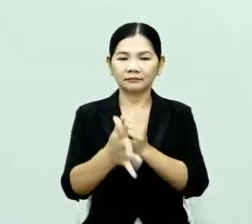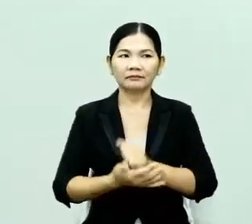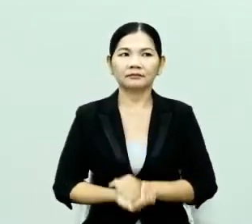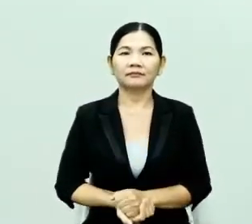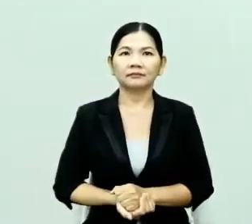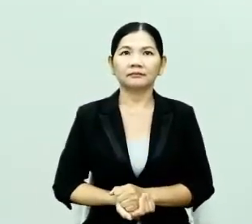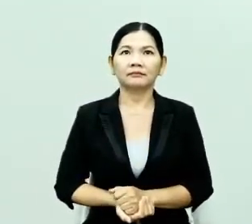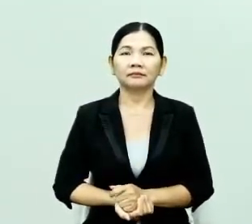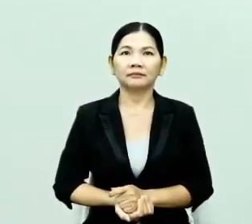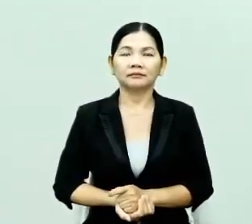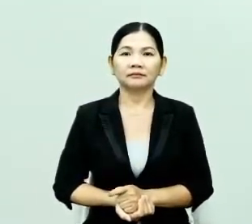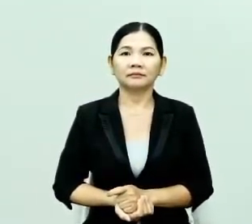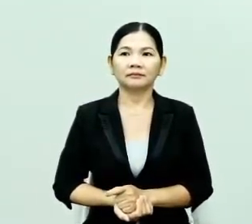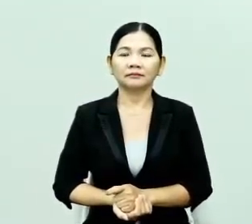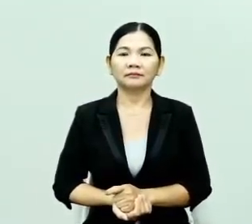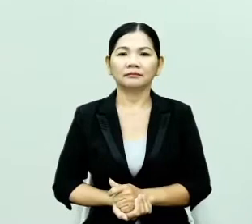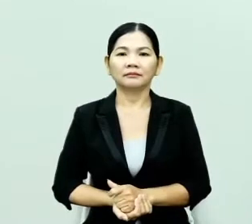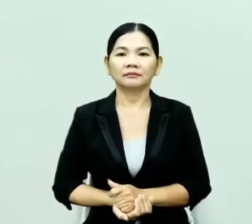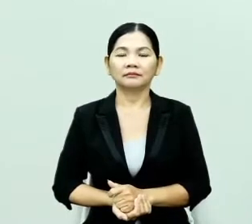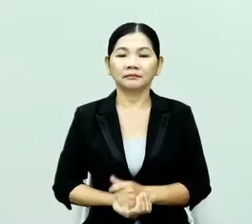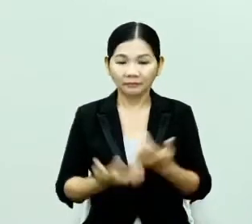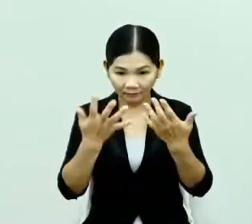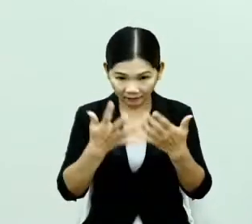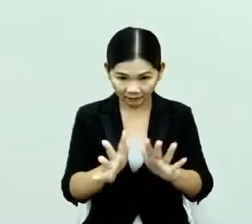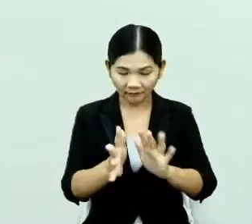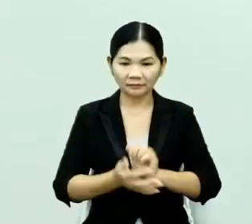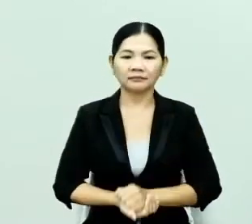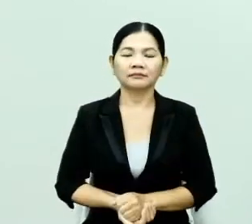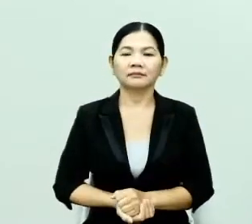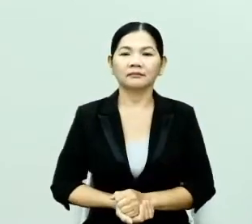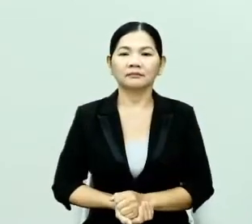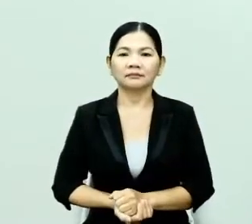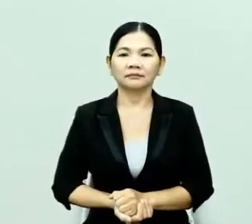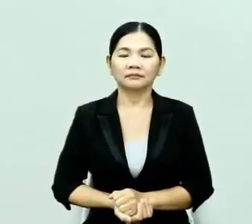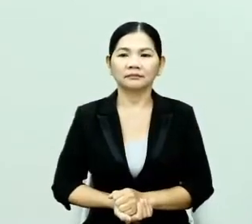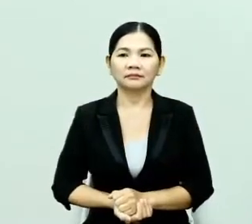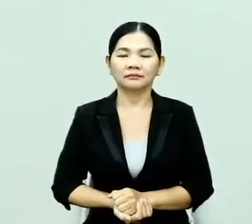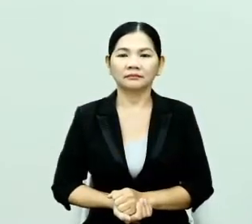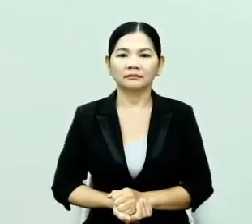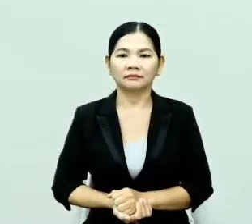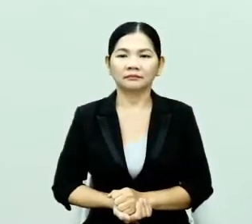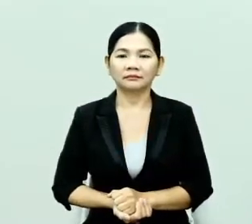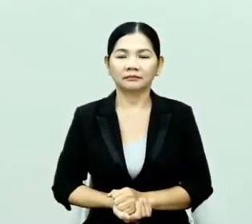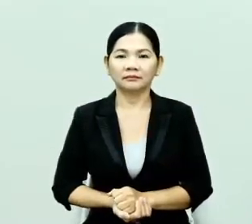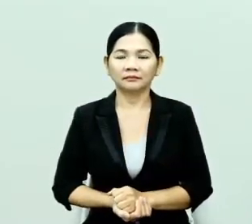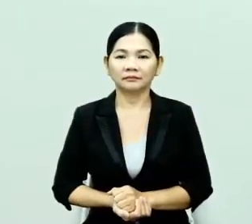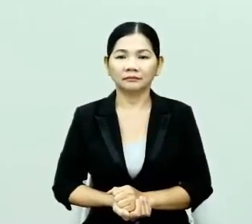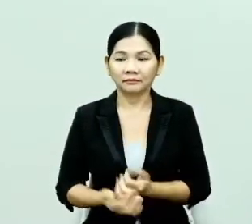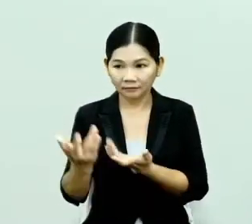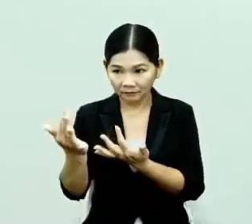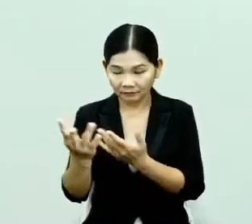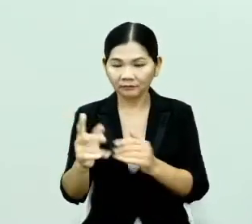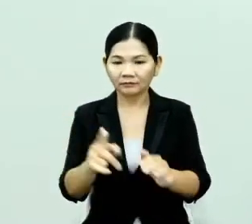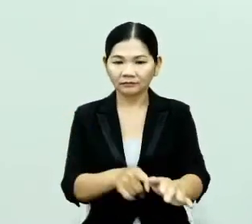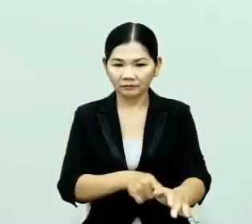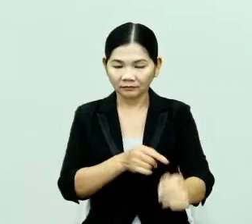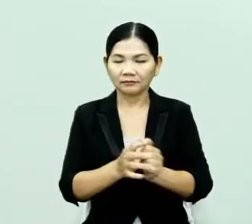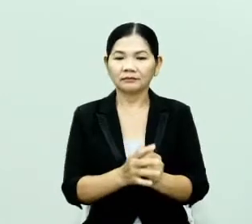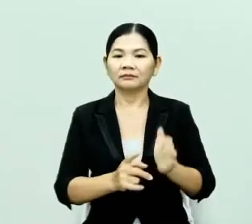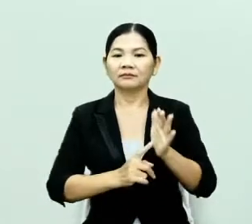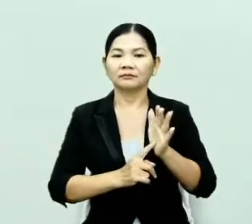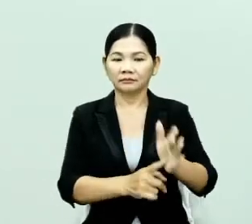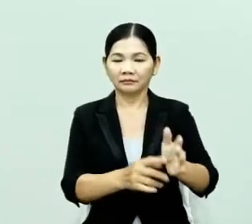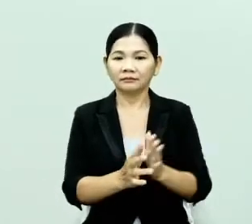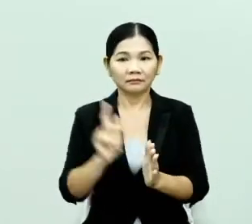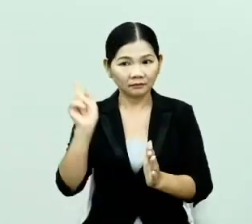មចារឺរឺហើយឬនៅកូនឥឡូវដើម្បីកុំឲ្យកូនកូនកន្ទឹងរឿងចាំយូរអ្នកគ្រូនឹងបង្ហា